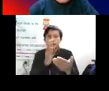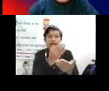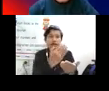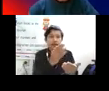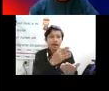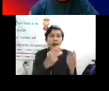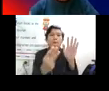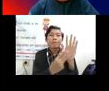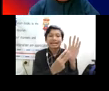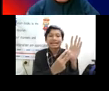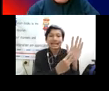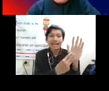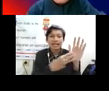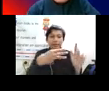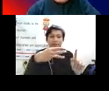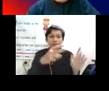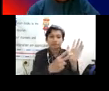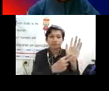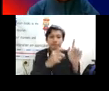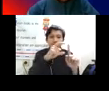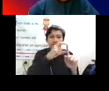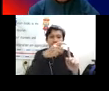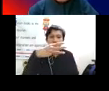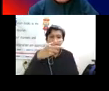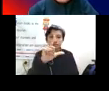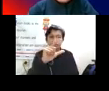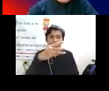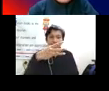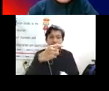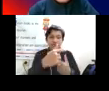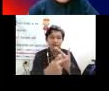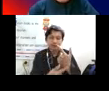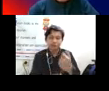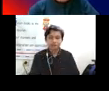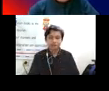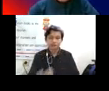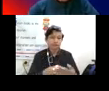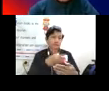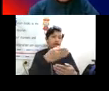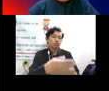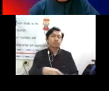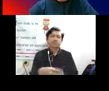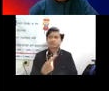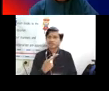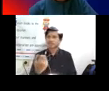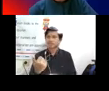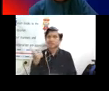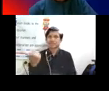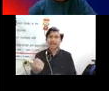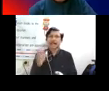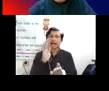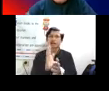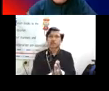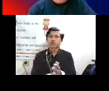selain itu kita juga bisa menambahkan referensi dari web langsung jadi tidak perlu menambahkan